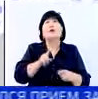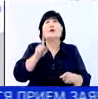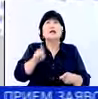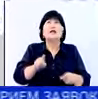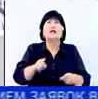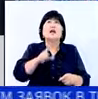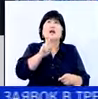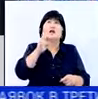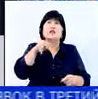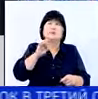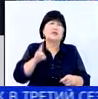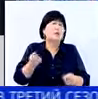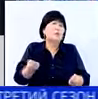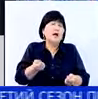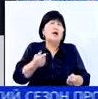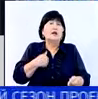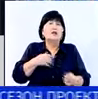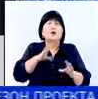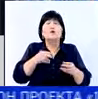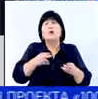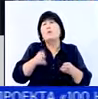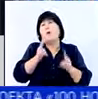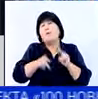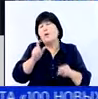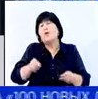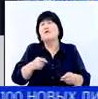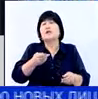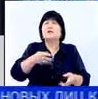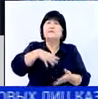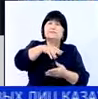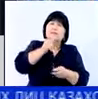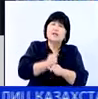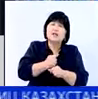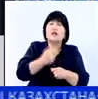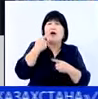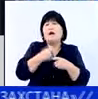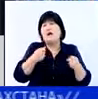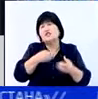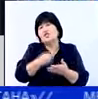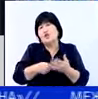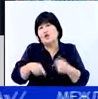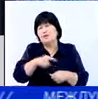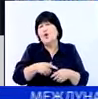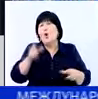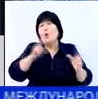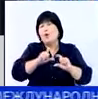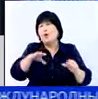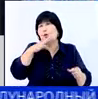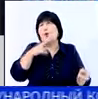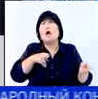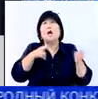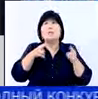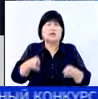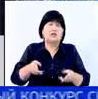таких экспертов мало. В основном к нам приезжают повары, кондитеры, гостиничный бизнес, университет много